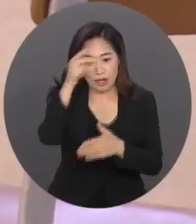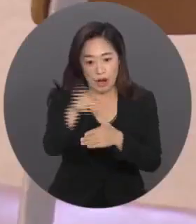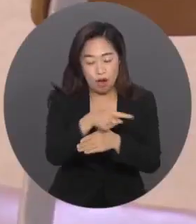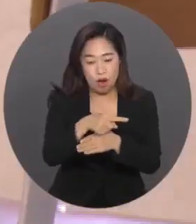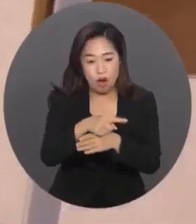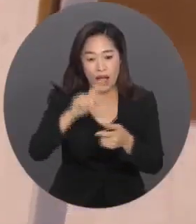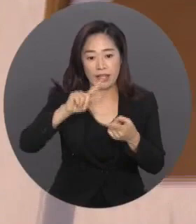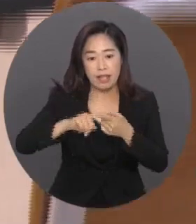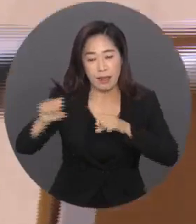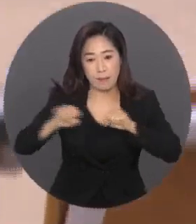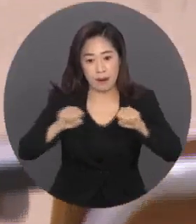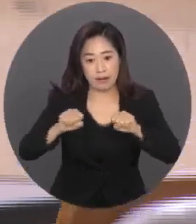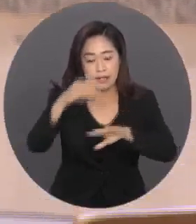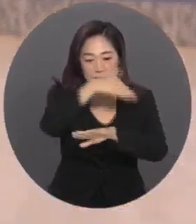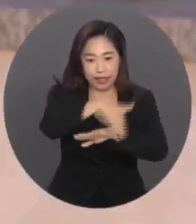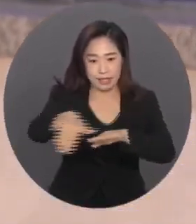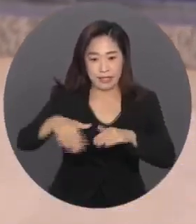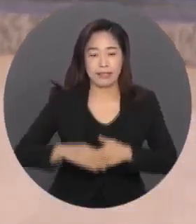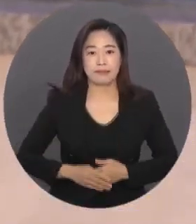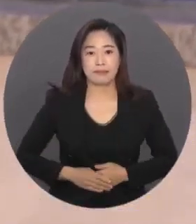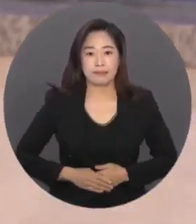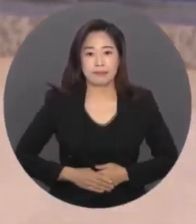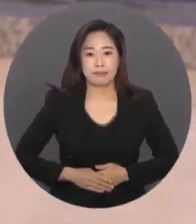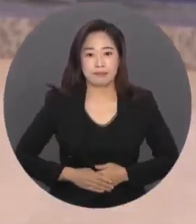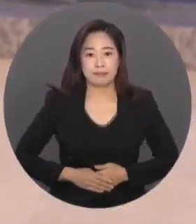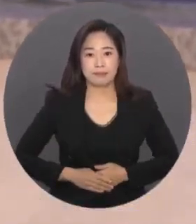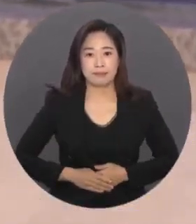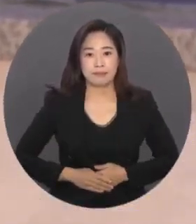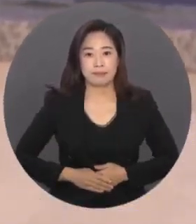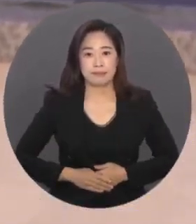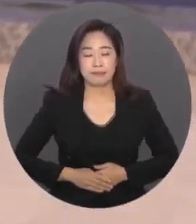대응할 계획이라고 밝혔습니다 MBC 뉴스 이다현입니다